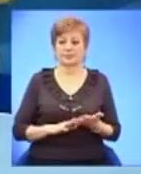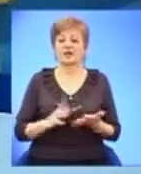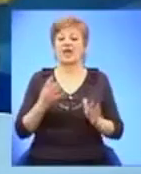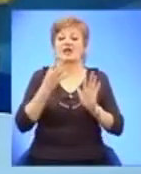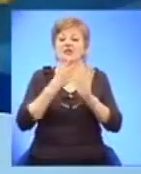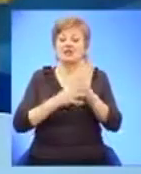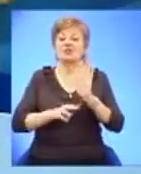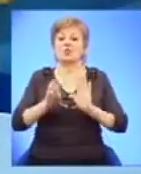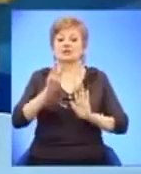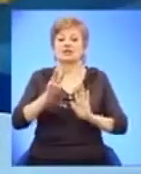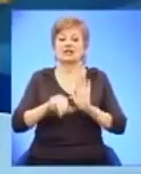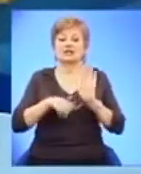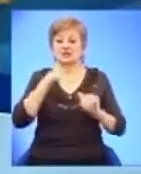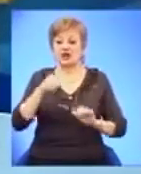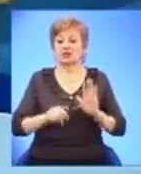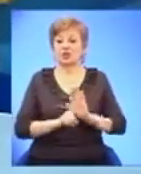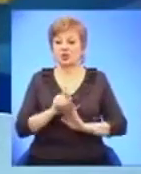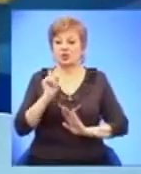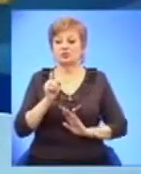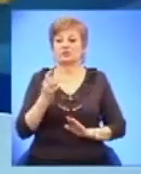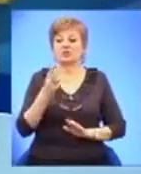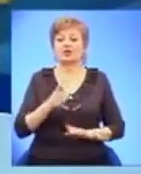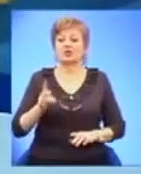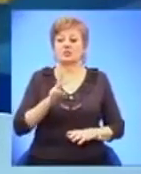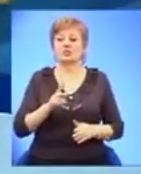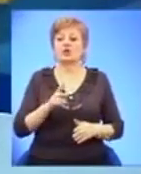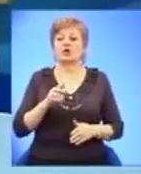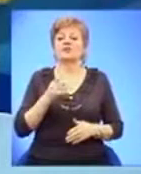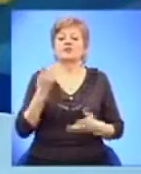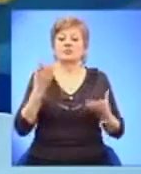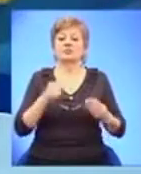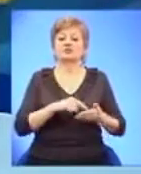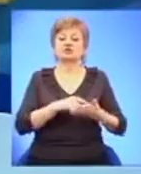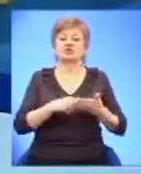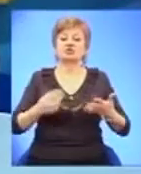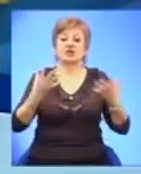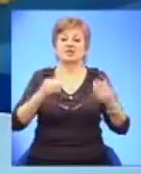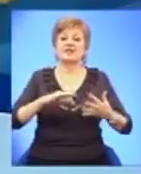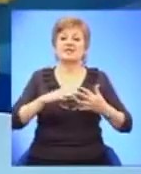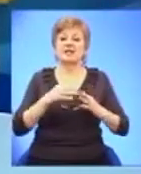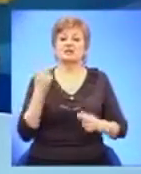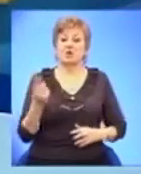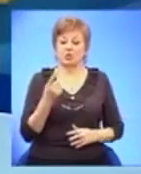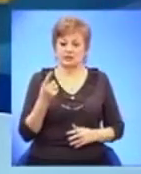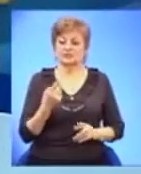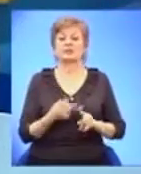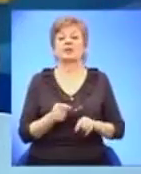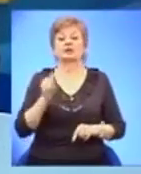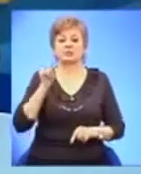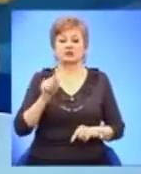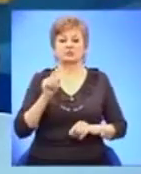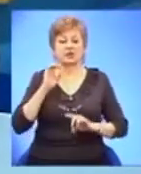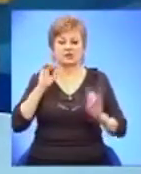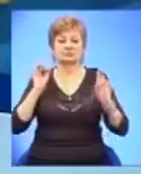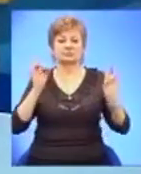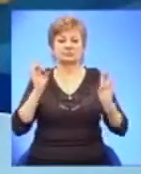Ще з 93-го року у третю неділю листопада в Україні відзначають День працівника сільського господарства. Відповідно, там